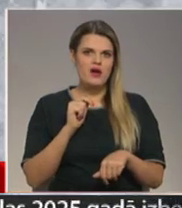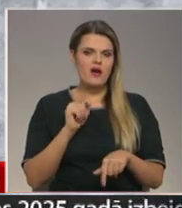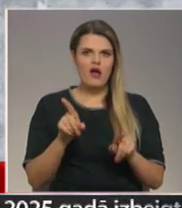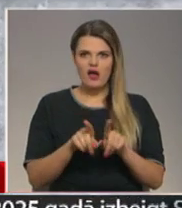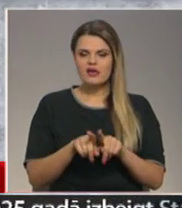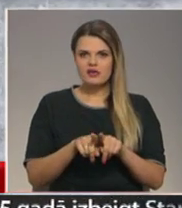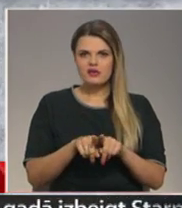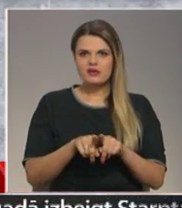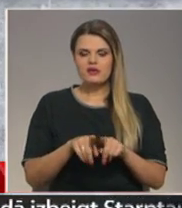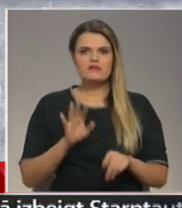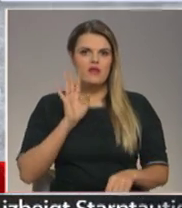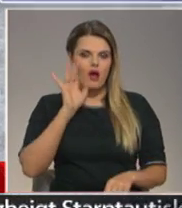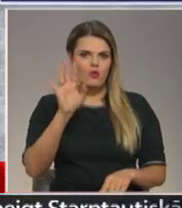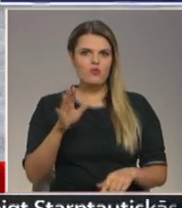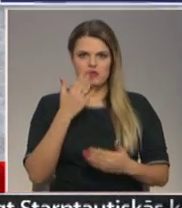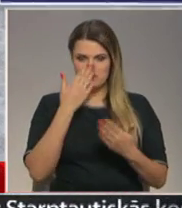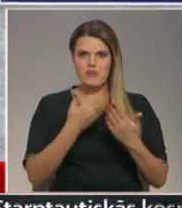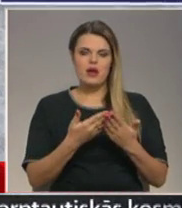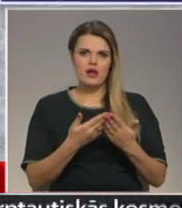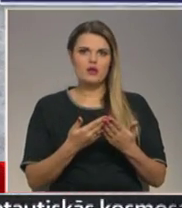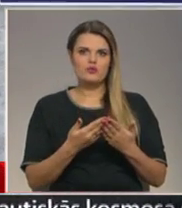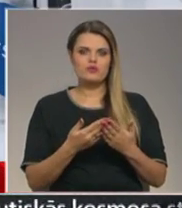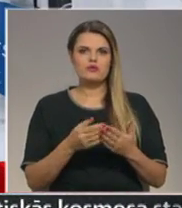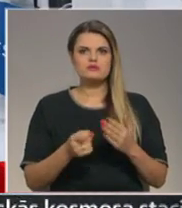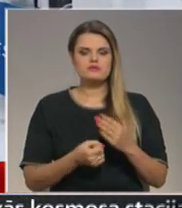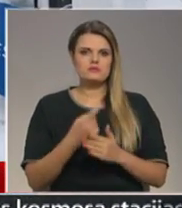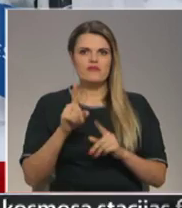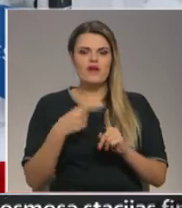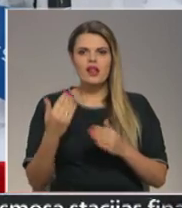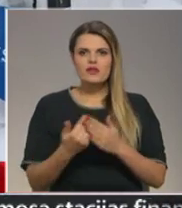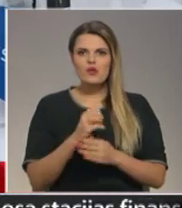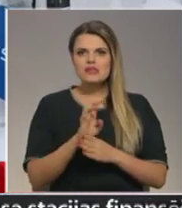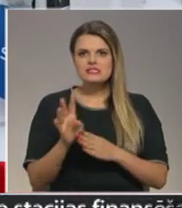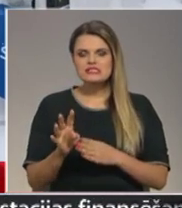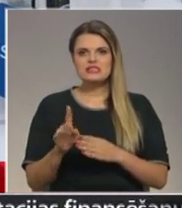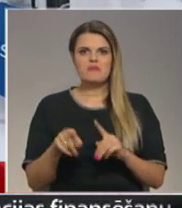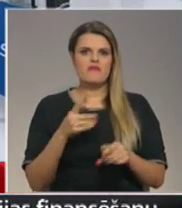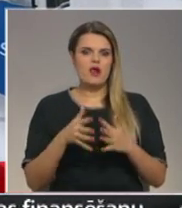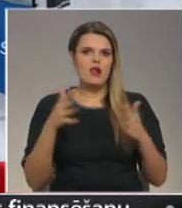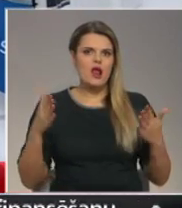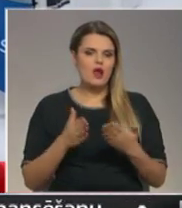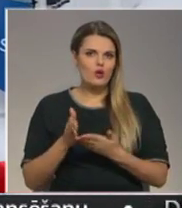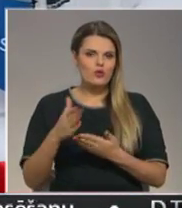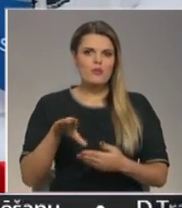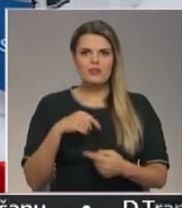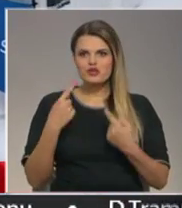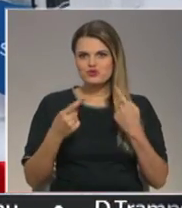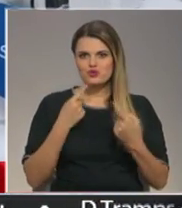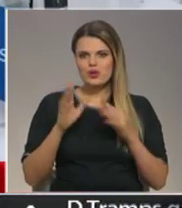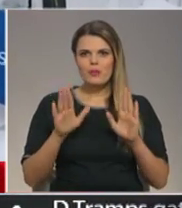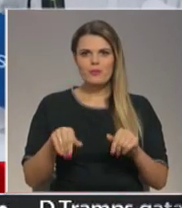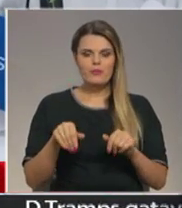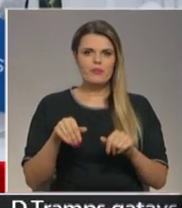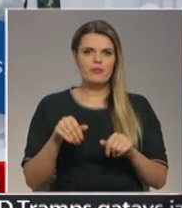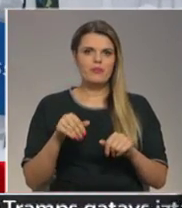arī nākotnē parādoties vēl jaunām sistēmām, vēl lielākai jomai, ja mēs runājam par